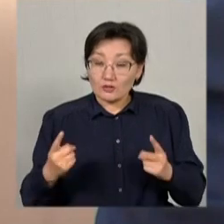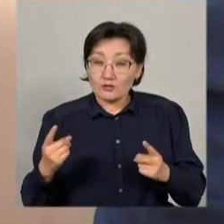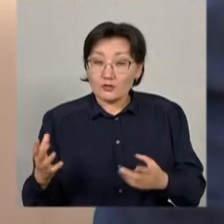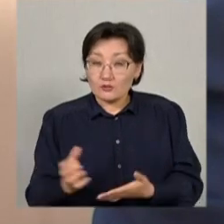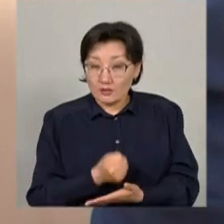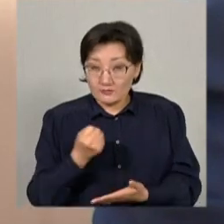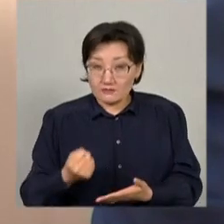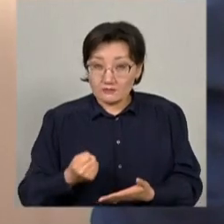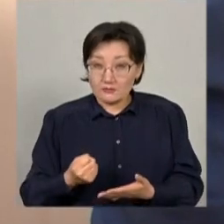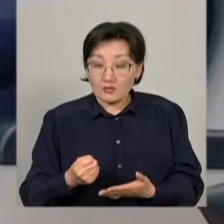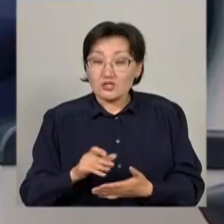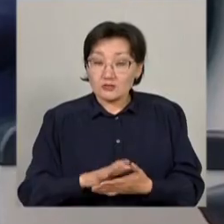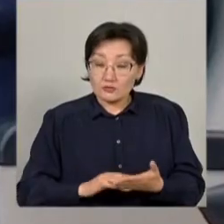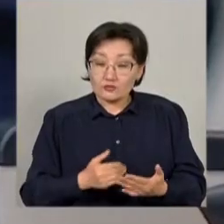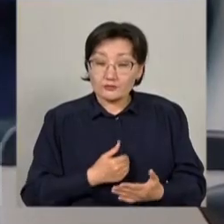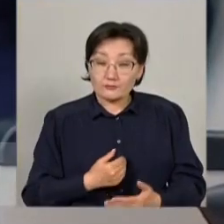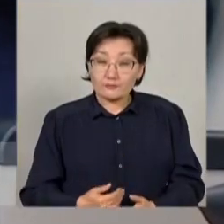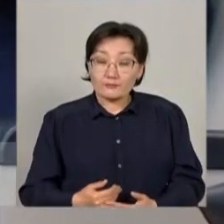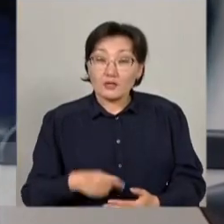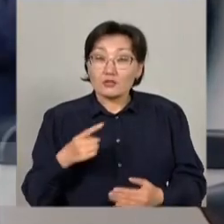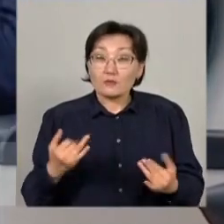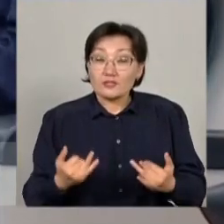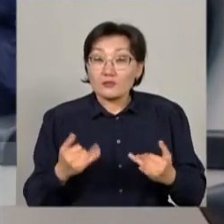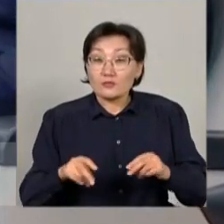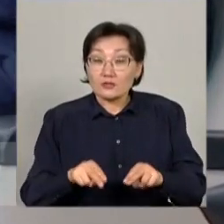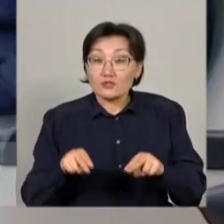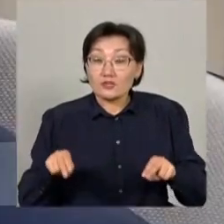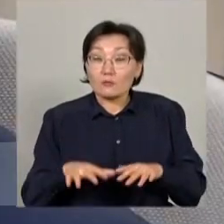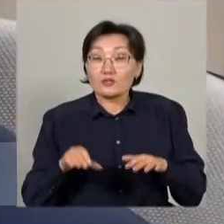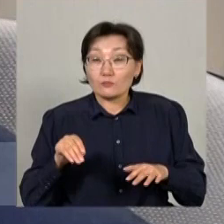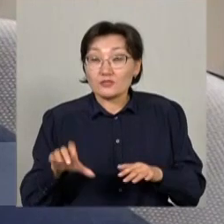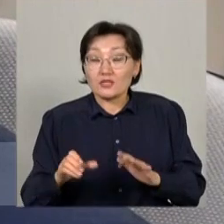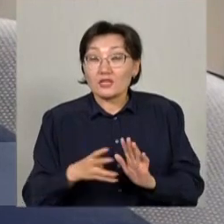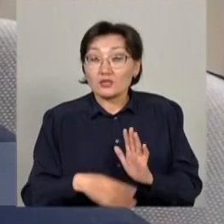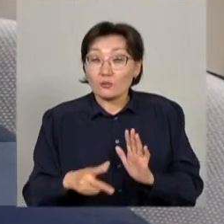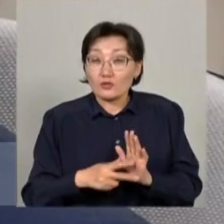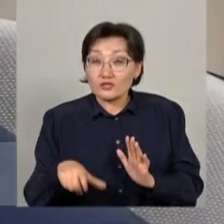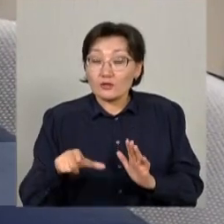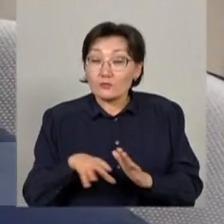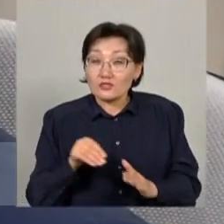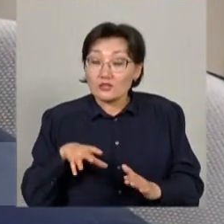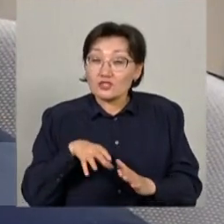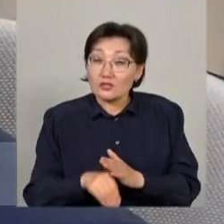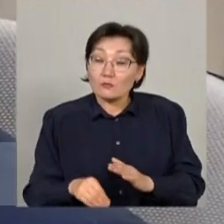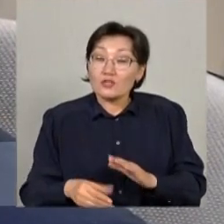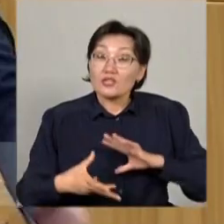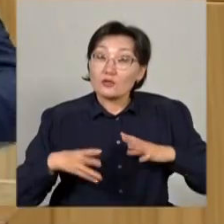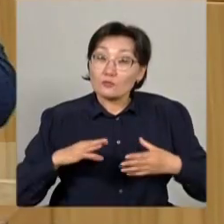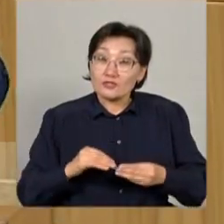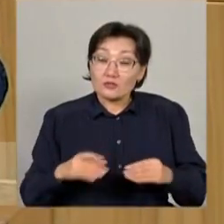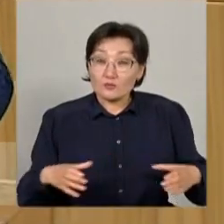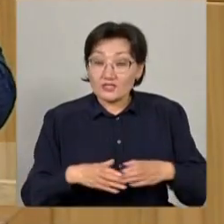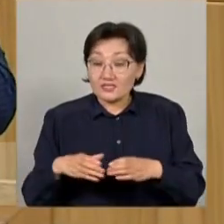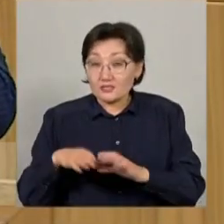табысқа ұласын. Айта кетейін, енді парламент мәжілісі 98 депутаттан тұрады. Сайлаудың нәтижесі бойынша